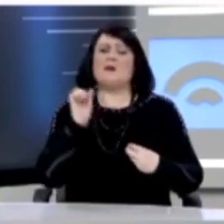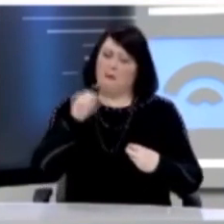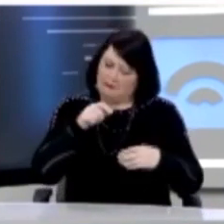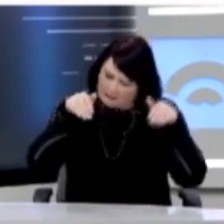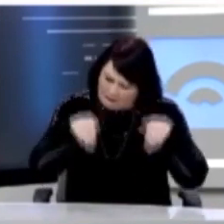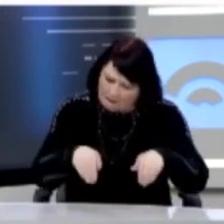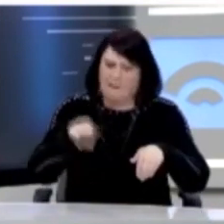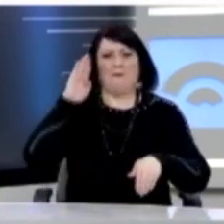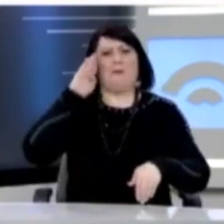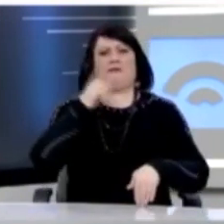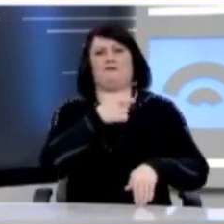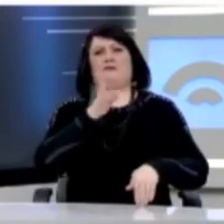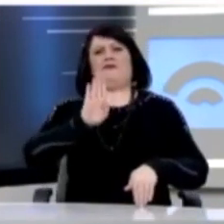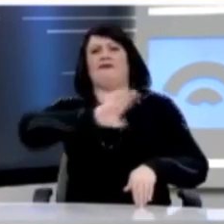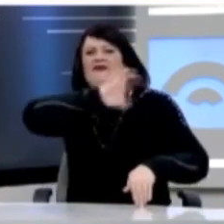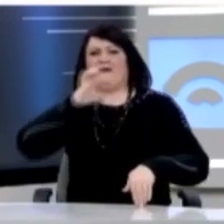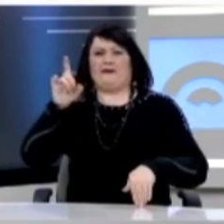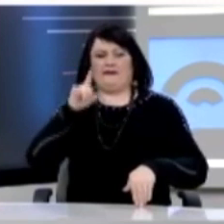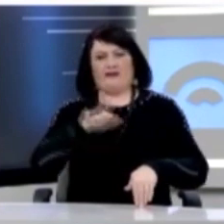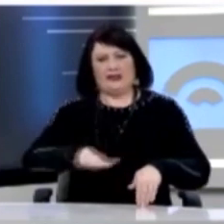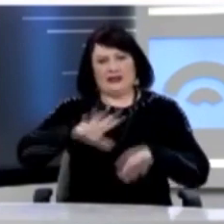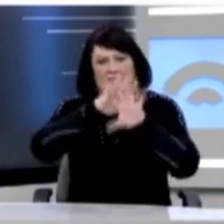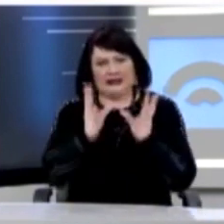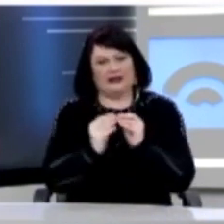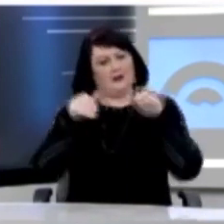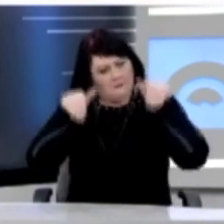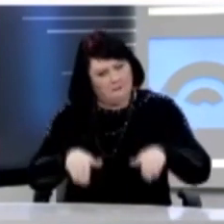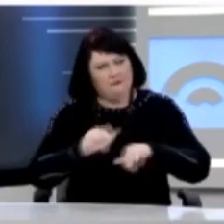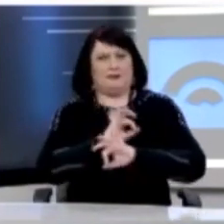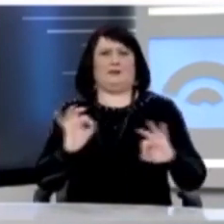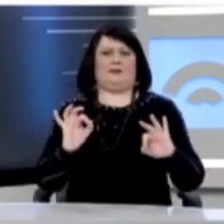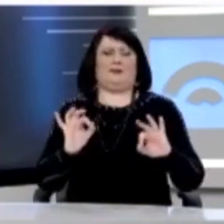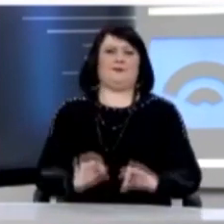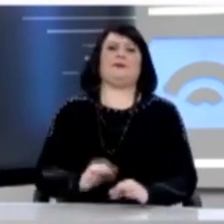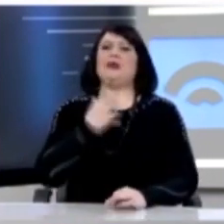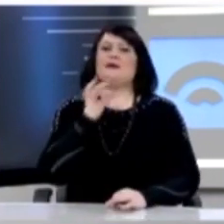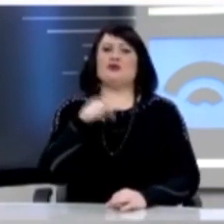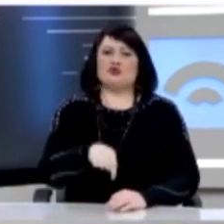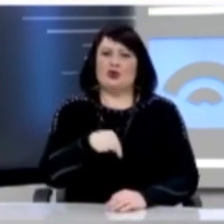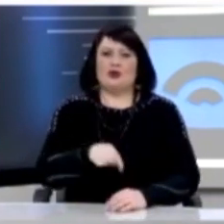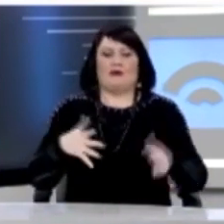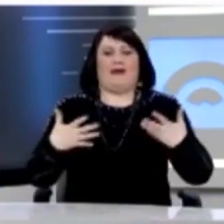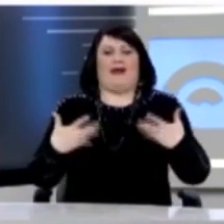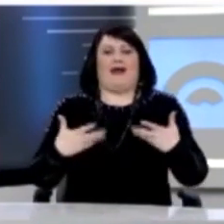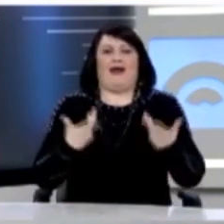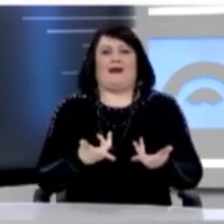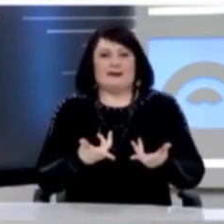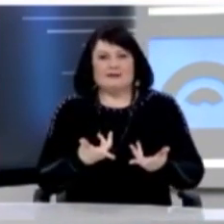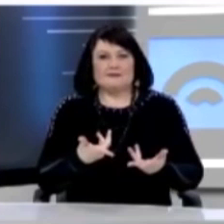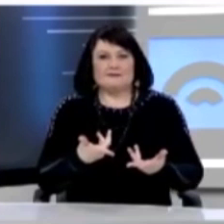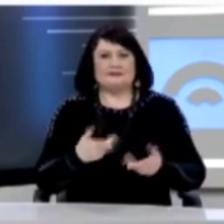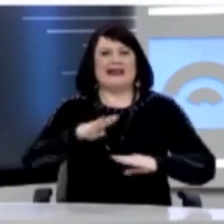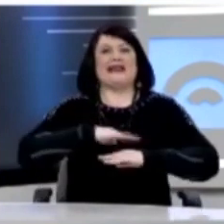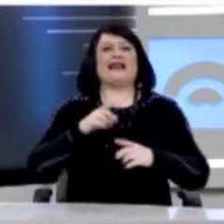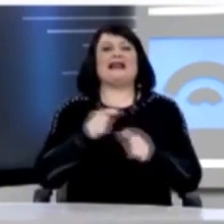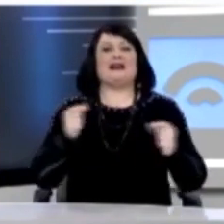Ηνωμένων Πολιτειών Αμερικής στα Βαλκάνια και την ευρύτερη περιοχή. Γι' αυτό, άλλωστε, δεν κρύβουν και τη χαρά τους οι αξιωματούχοι του